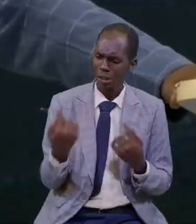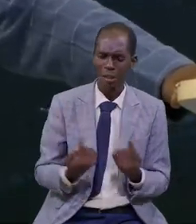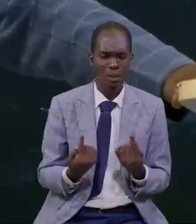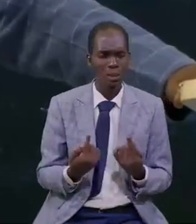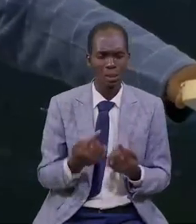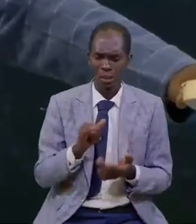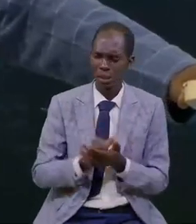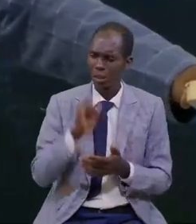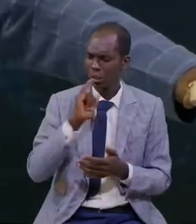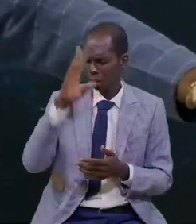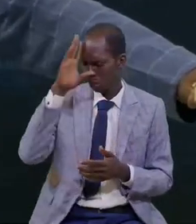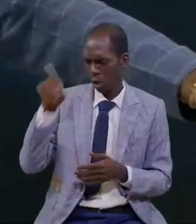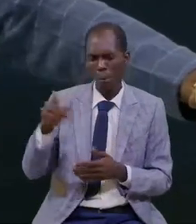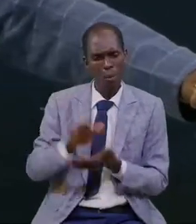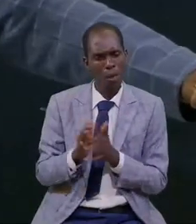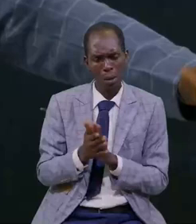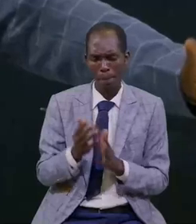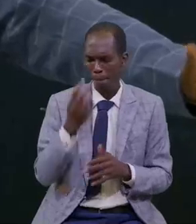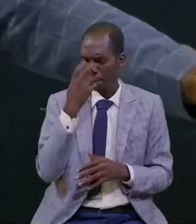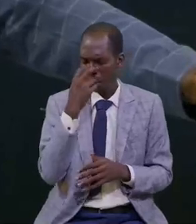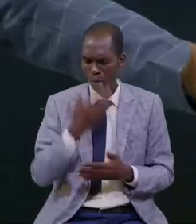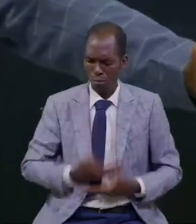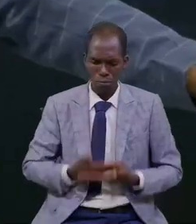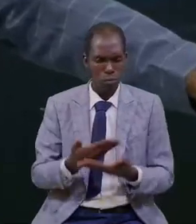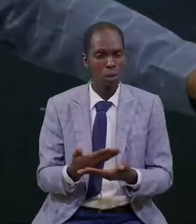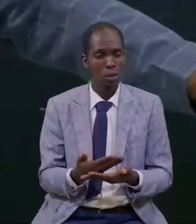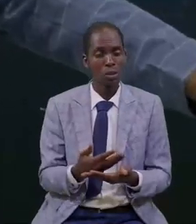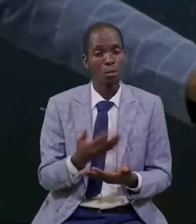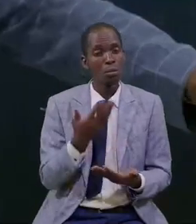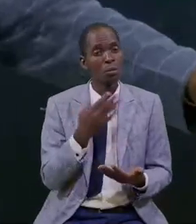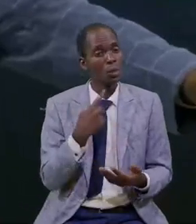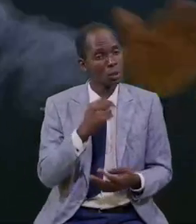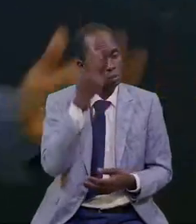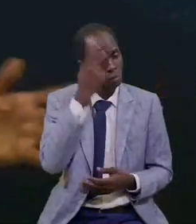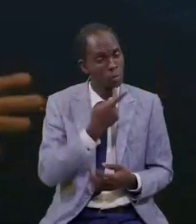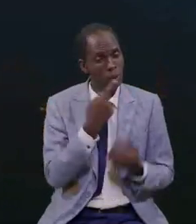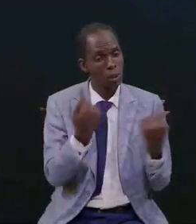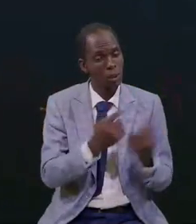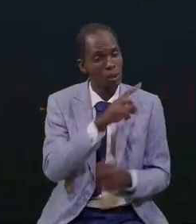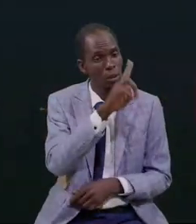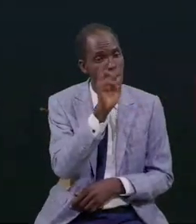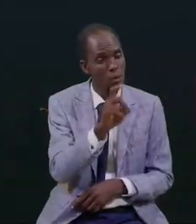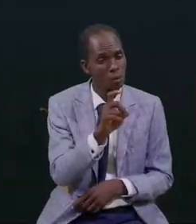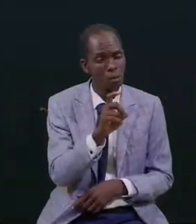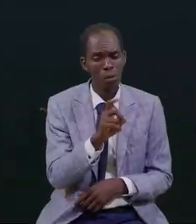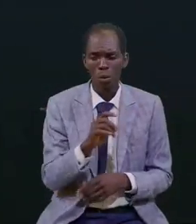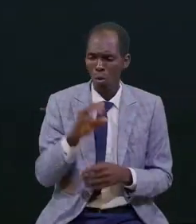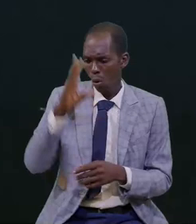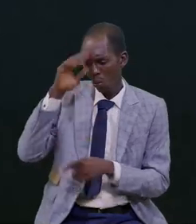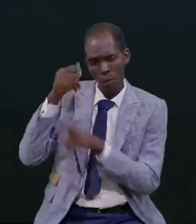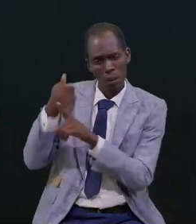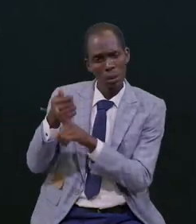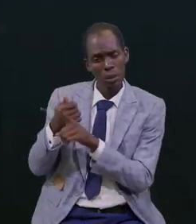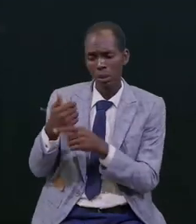aveugle est-ce que ce sont les péchés des parents ou bien est-ce que ce sont ces